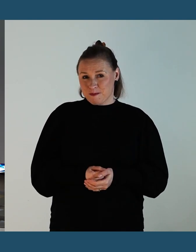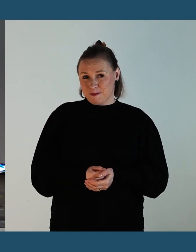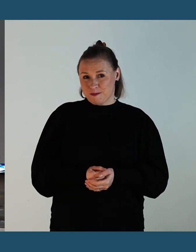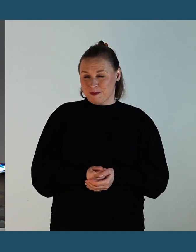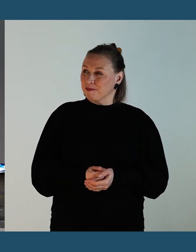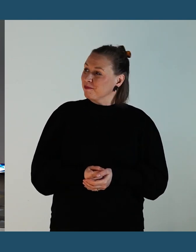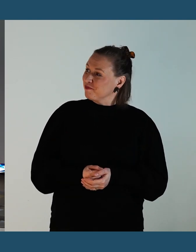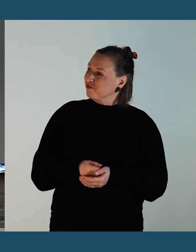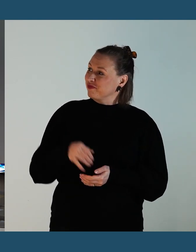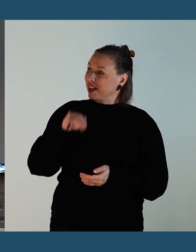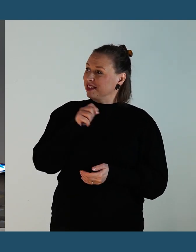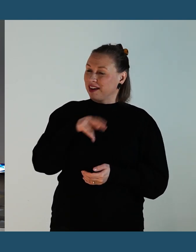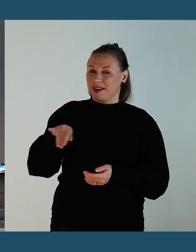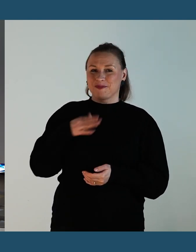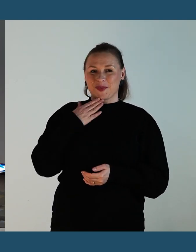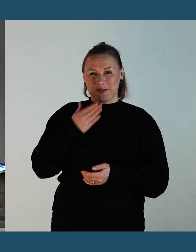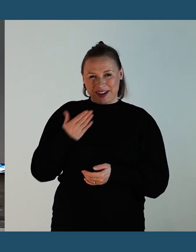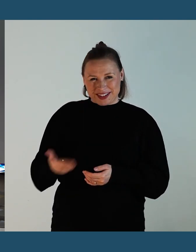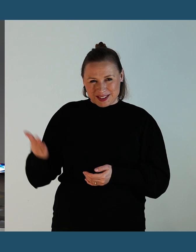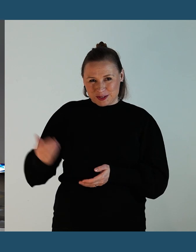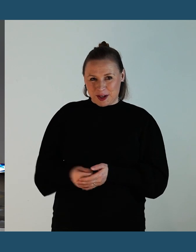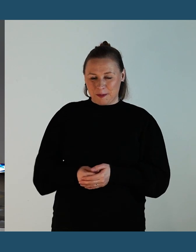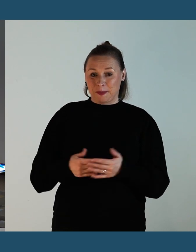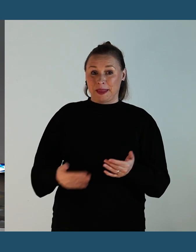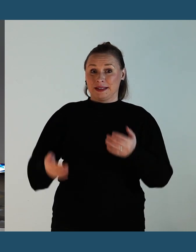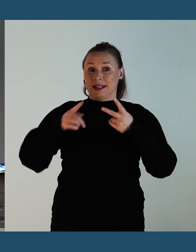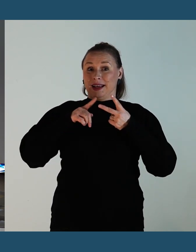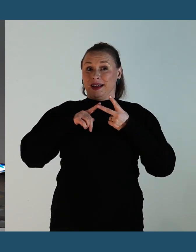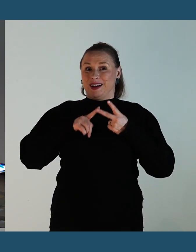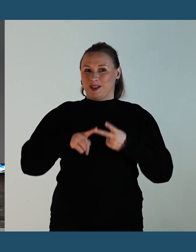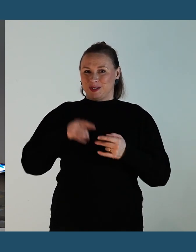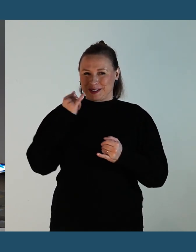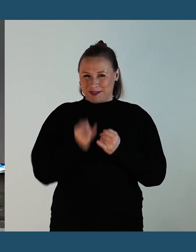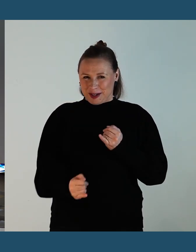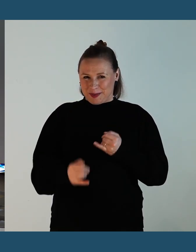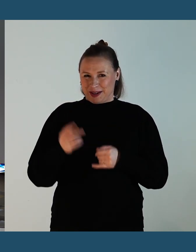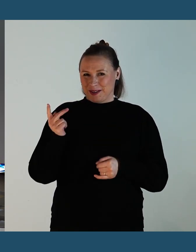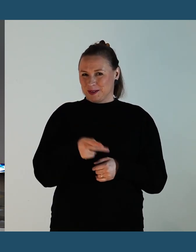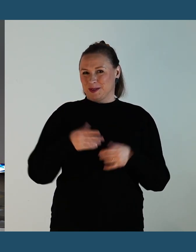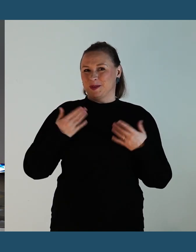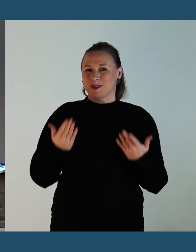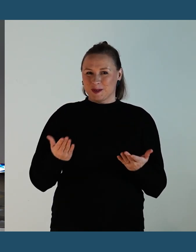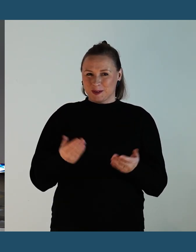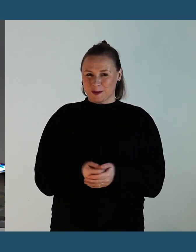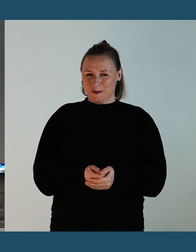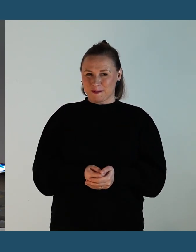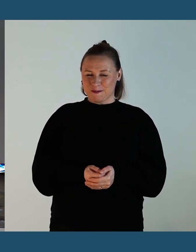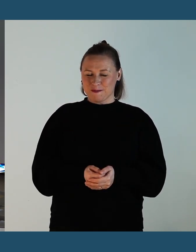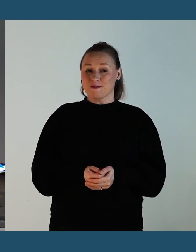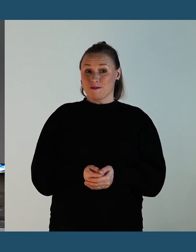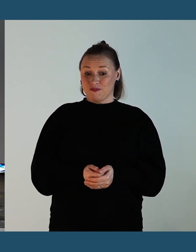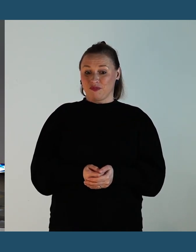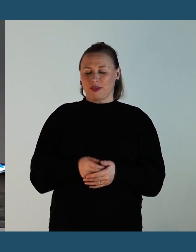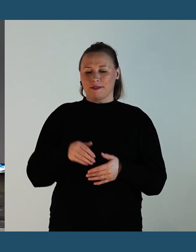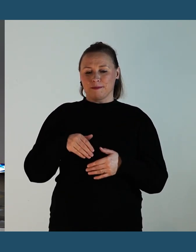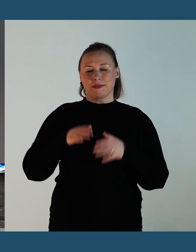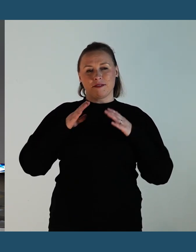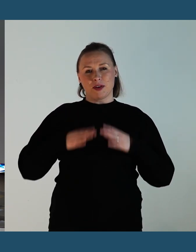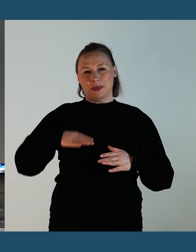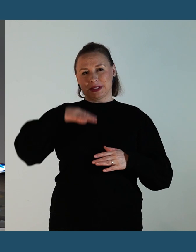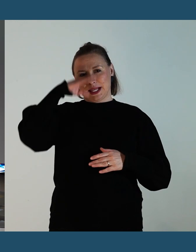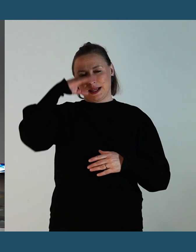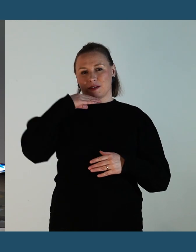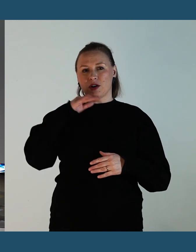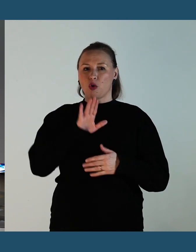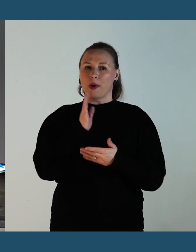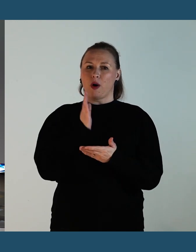Hyvä, kiitos. Sitten meillä on toiseksi viimeinen kysymys. Puhutaan vielä vammaisten henkilöiden oikeuksista,